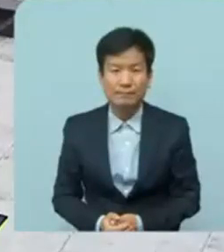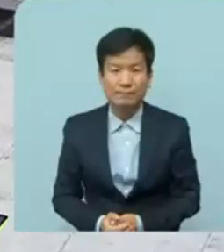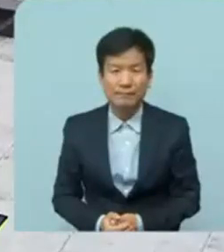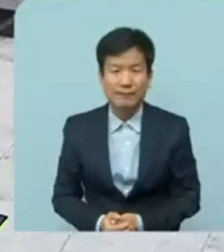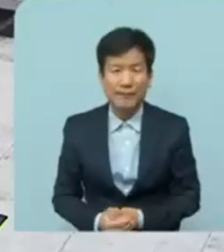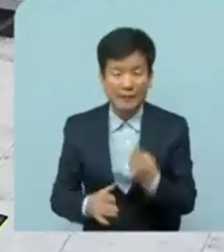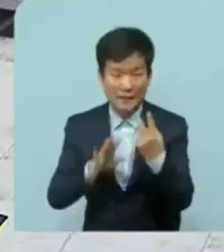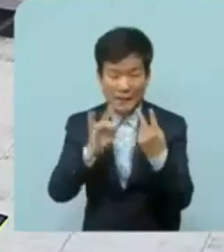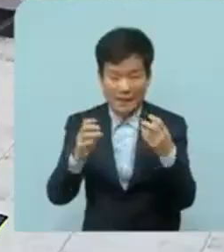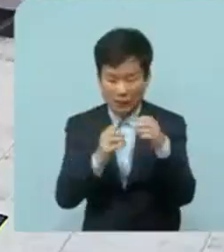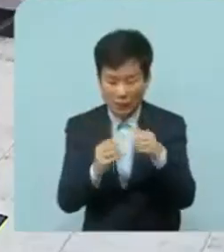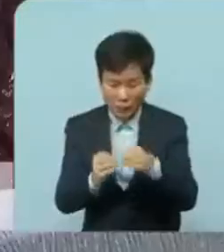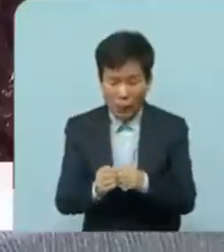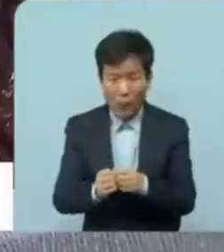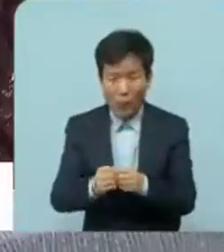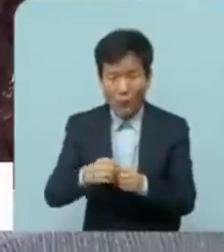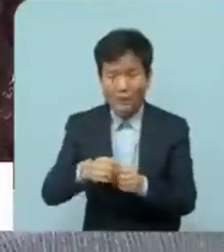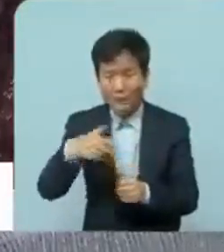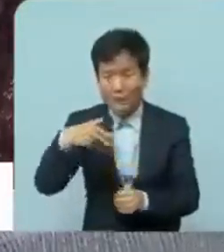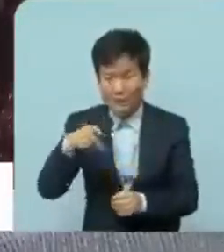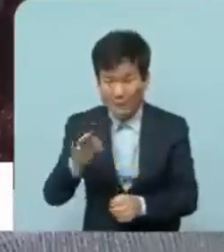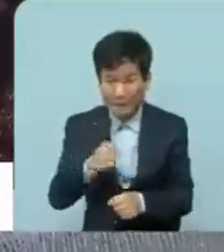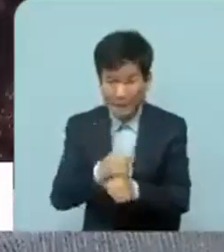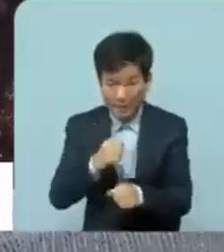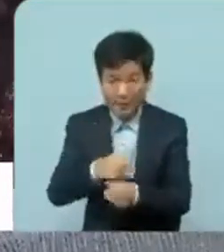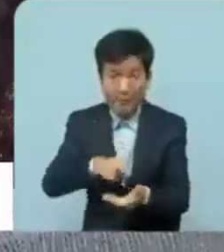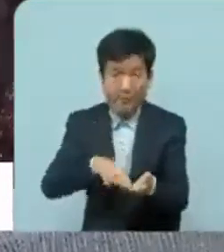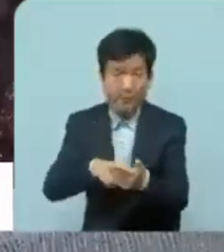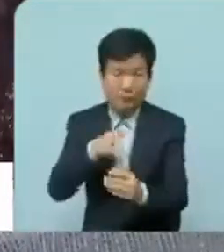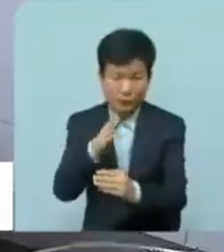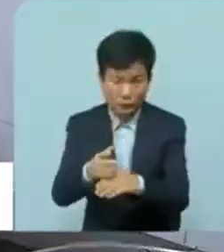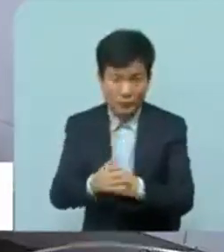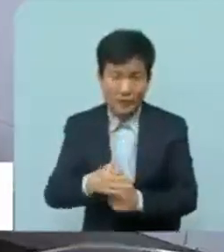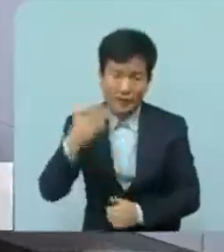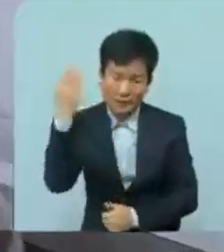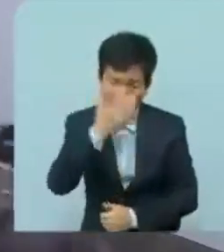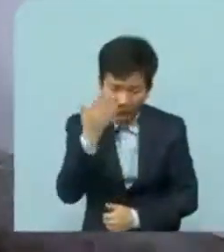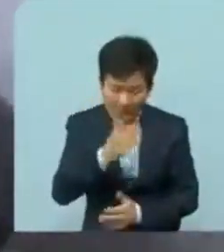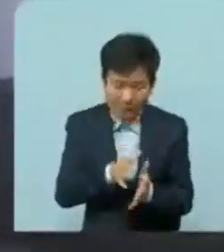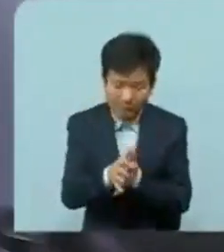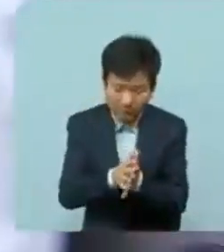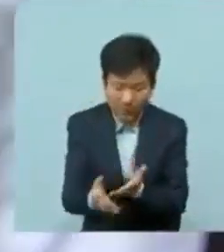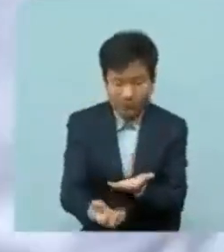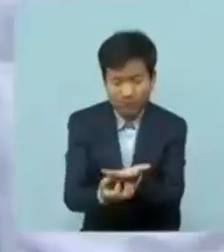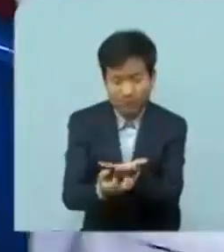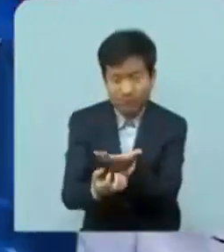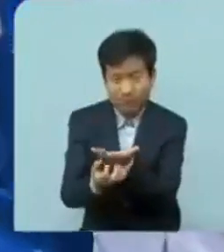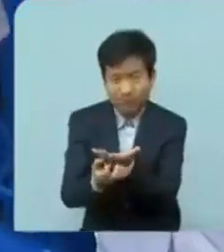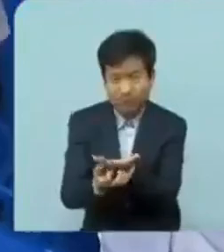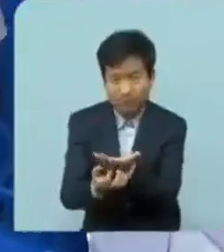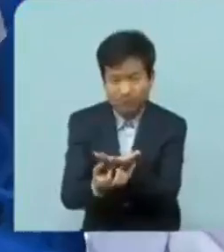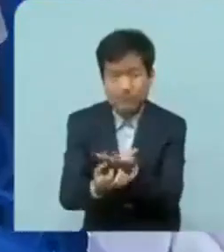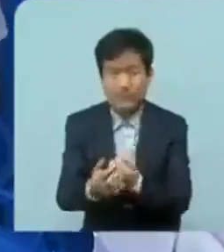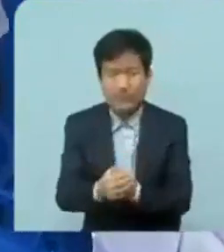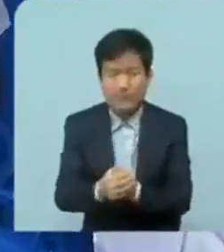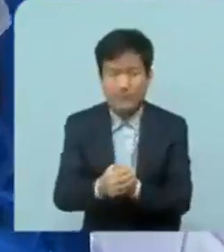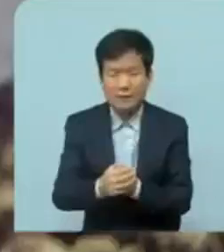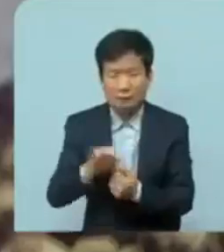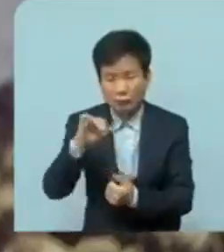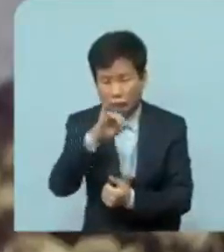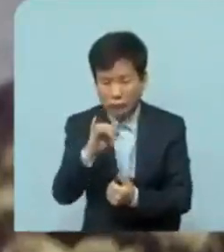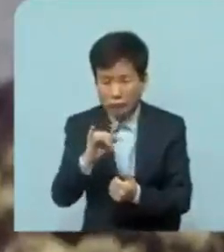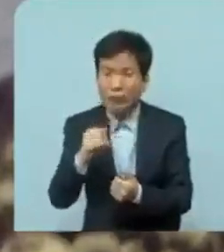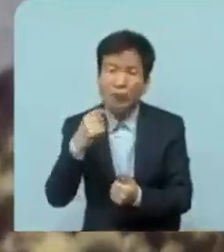2대째 전통 장을 만들어 팔고 있는 농가 사업장 깨끗하게 씻어 불린 파 틀 푹 삶아 바실러스 균이